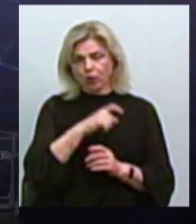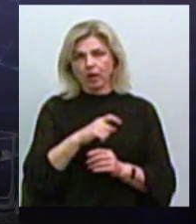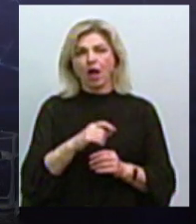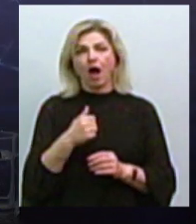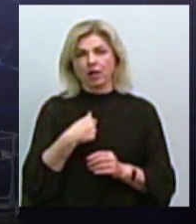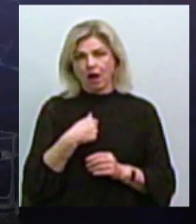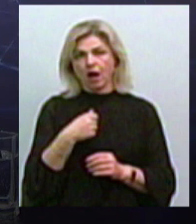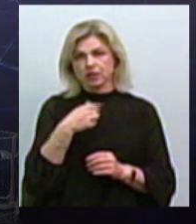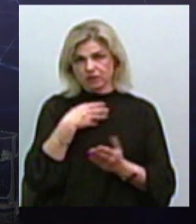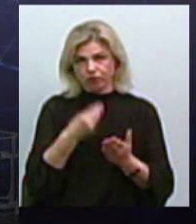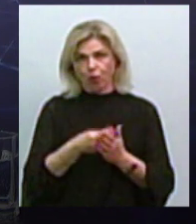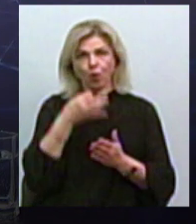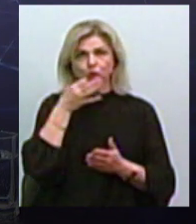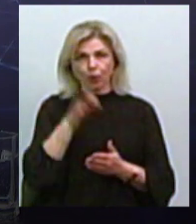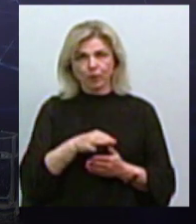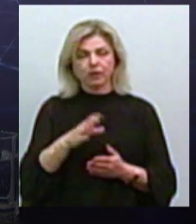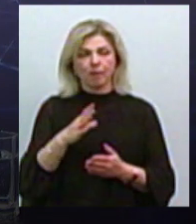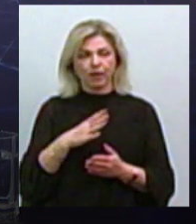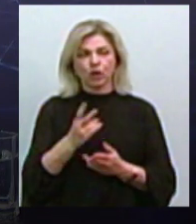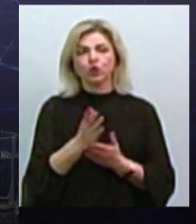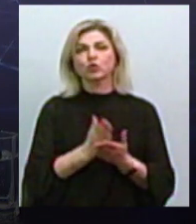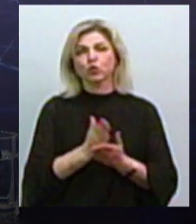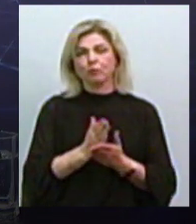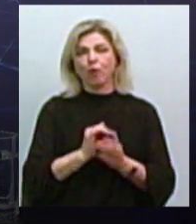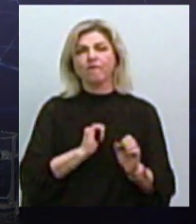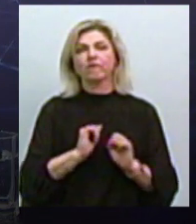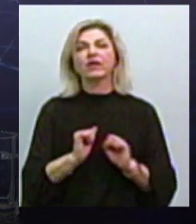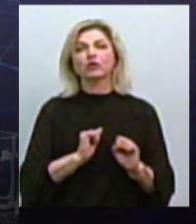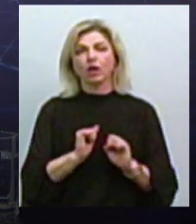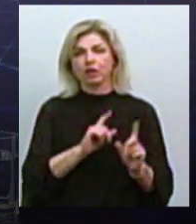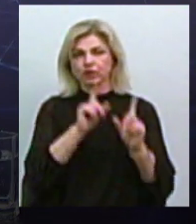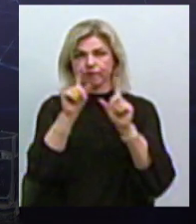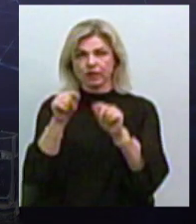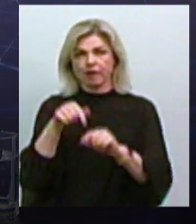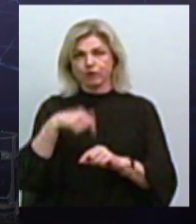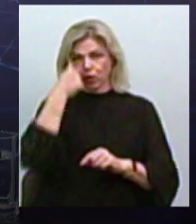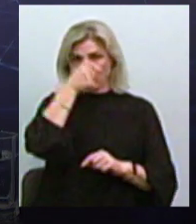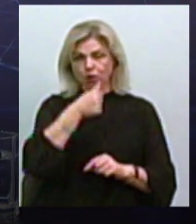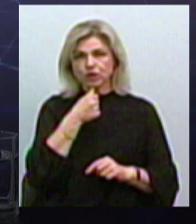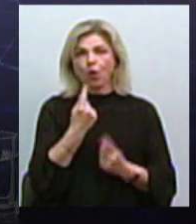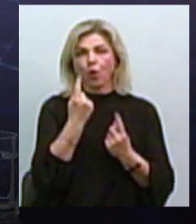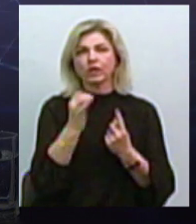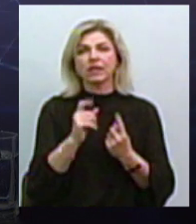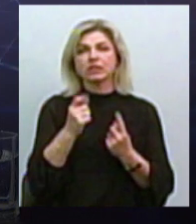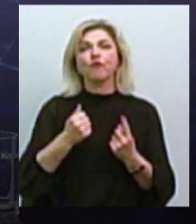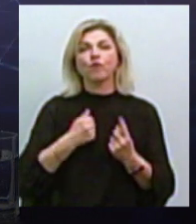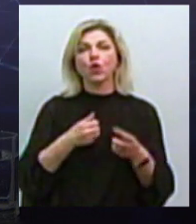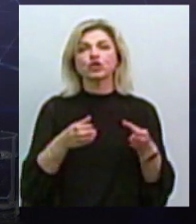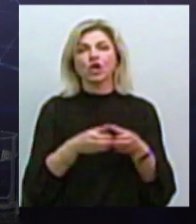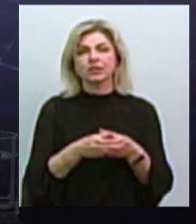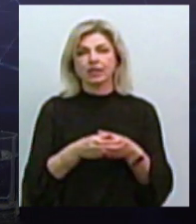я ж кажу, зі свого досвіду ми були службово відряджені в цьому році в одній із військових